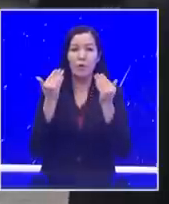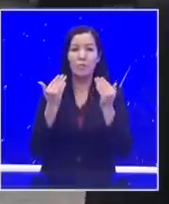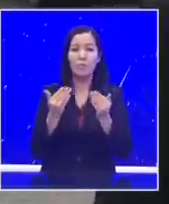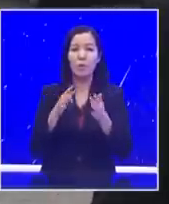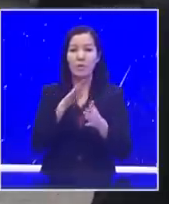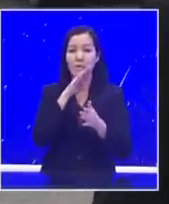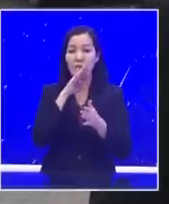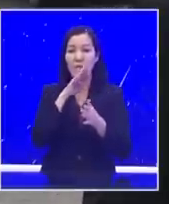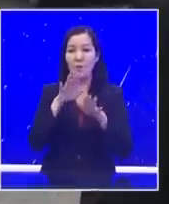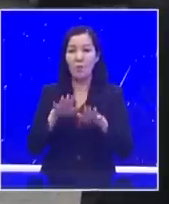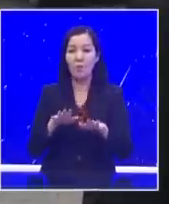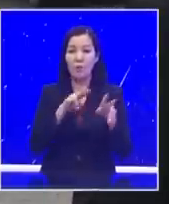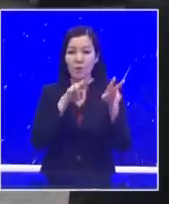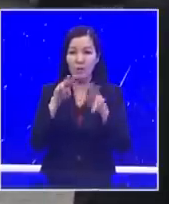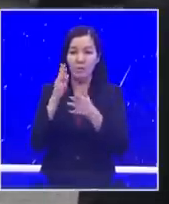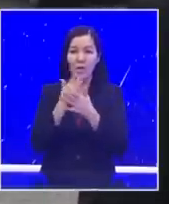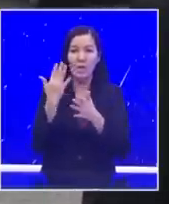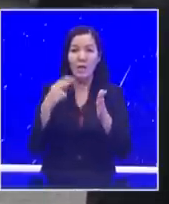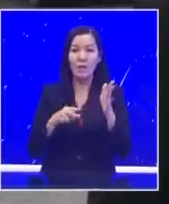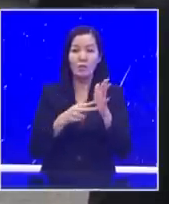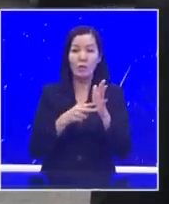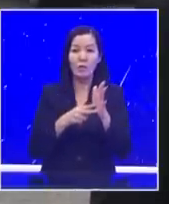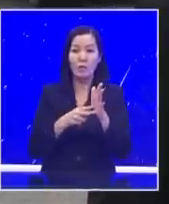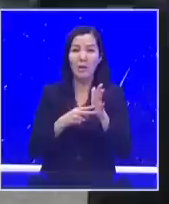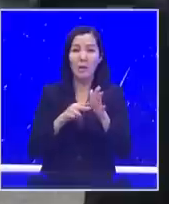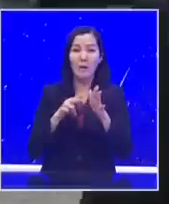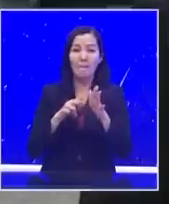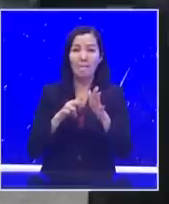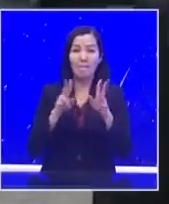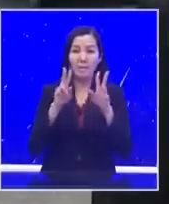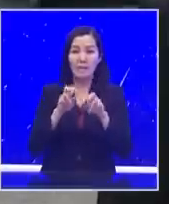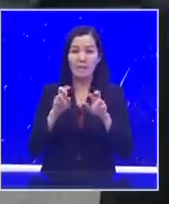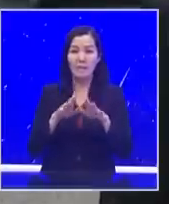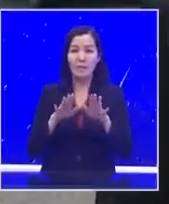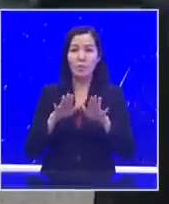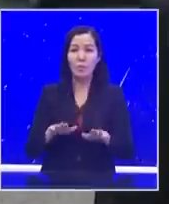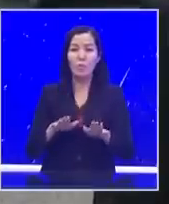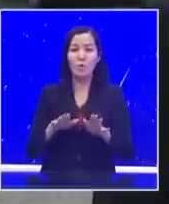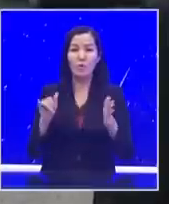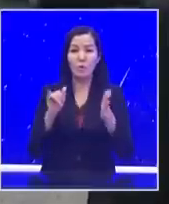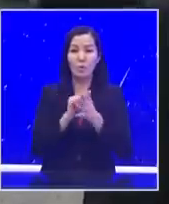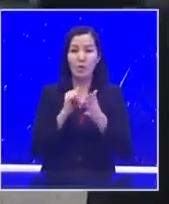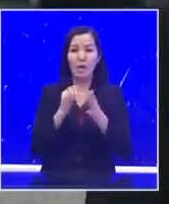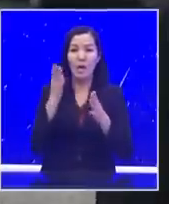Текелі постында тұрмыз. Осында 57 пост бар біздің облыста. Бұрын 20 пост болса, Алматының маңайында